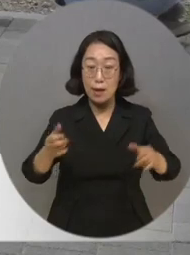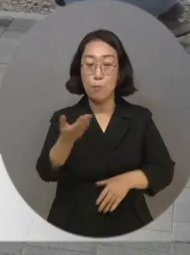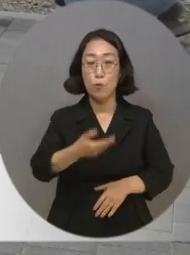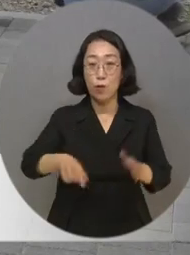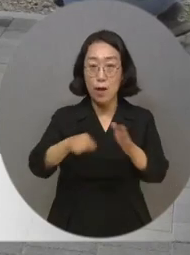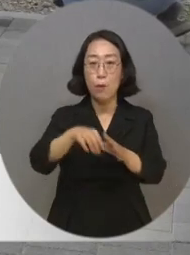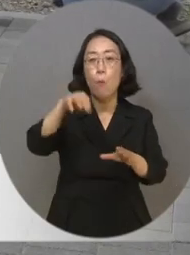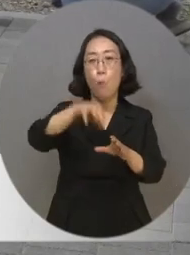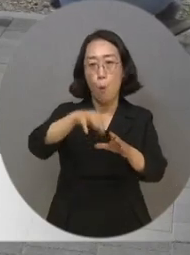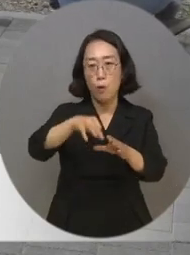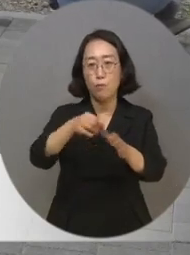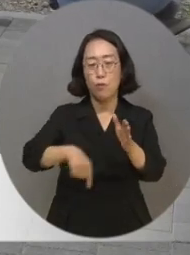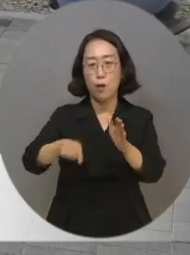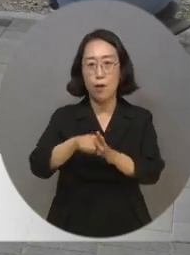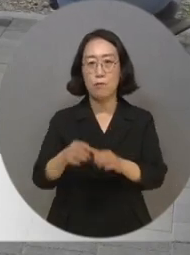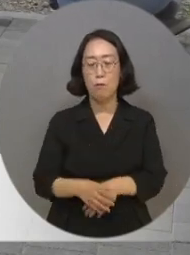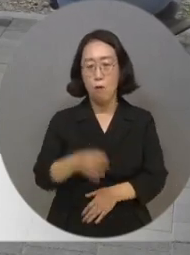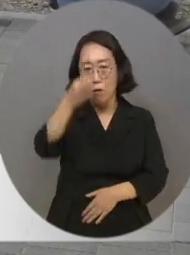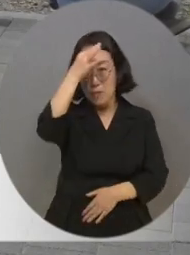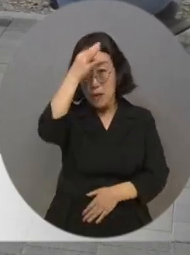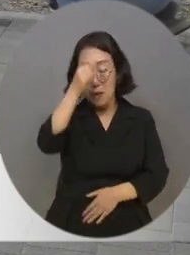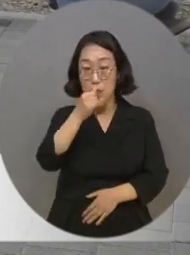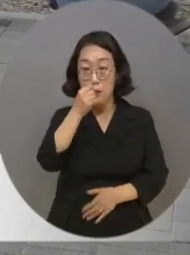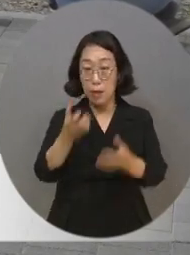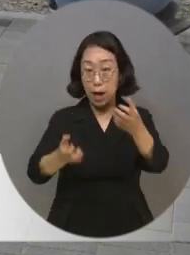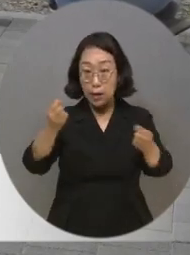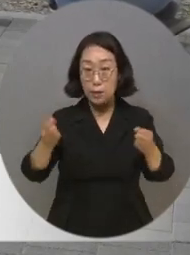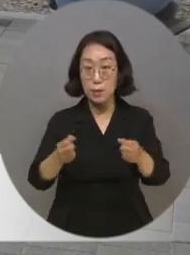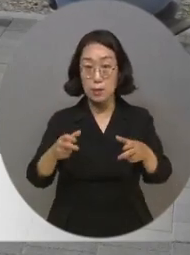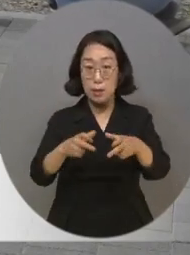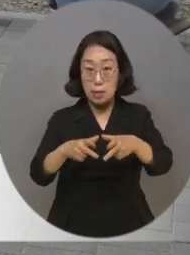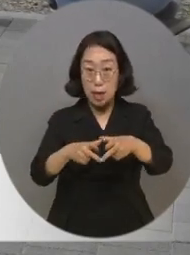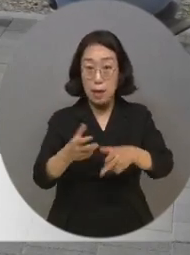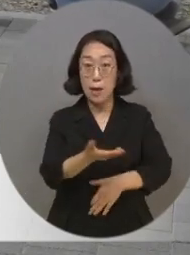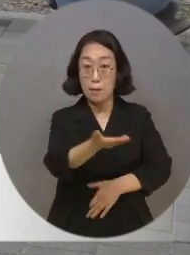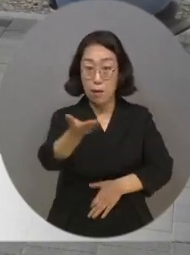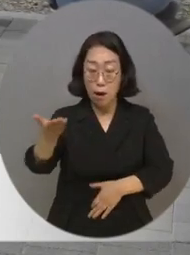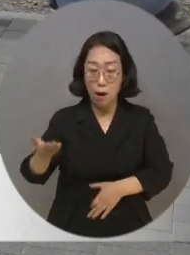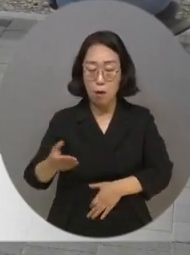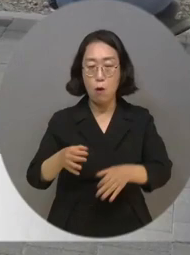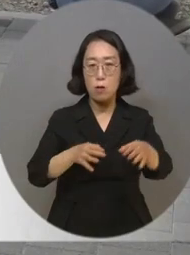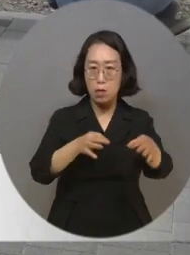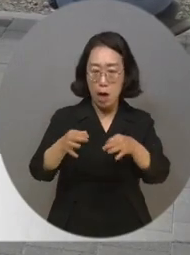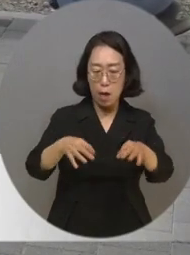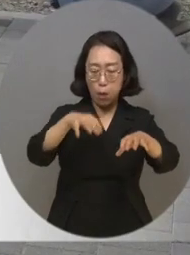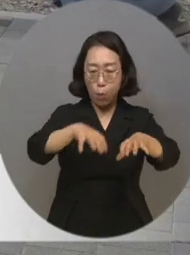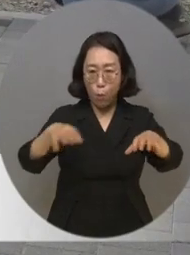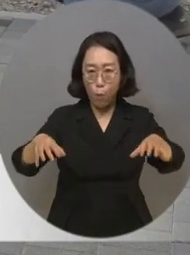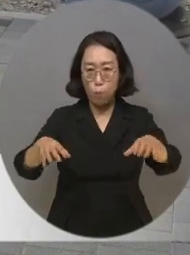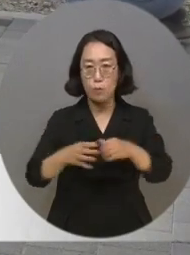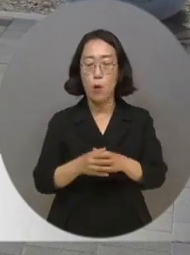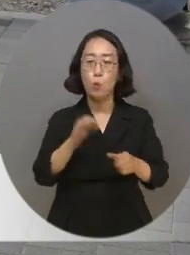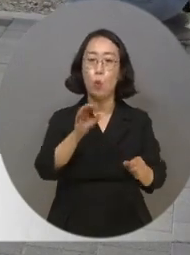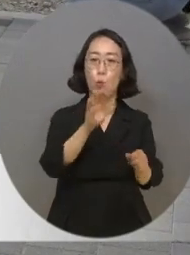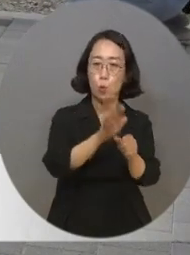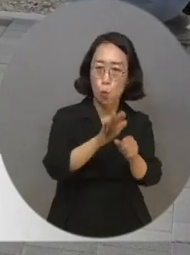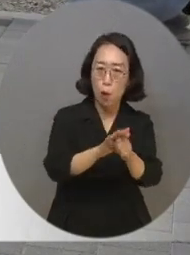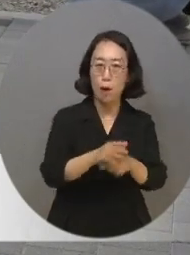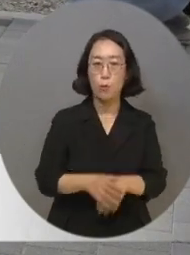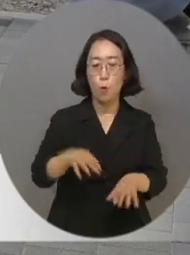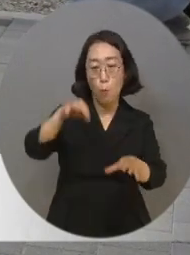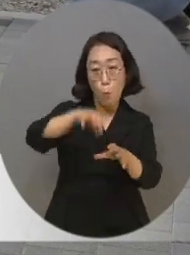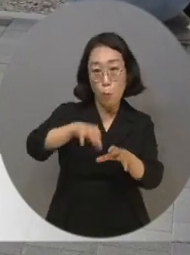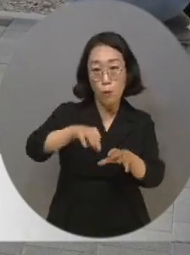마련을 하기 위해서 재능을 가지신 장애인분들께 우리 프리마켓 양주시 상인회에서 기금 마련을 많이 하고 모금을